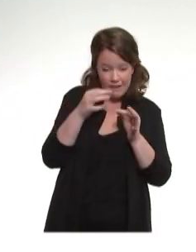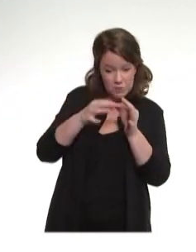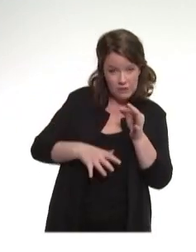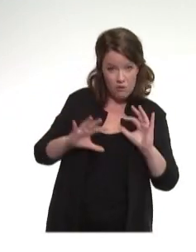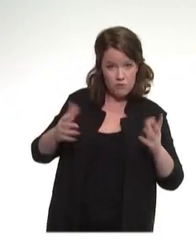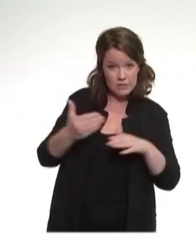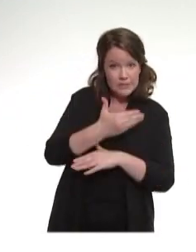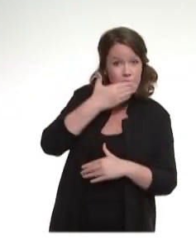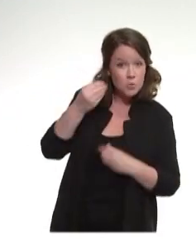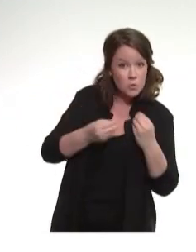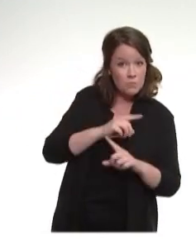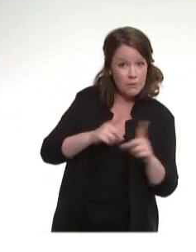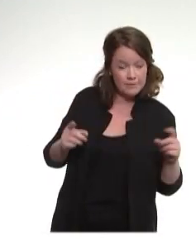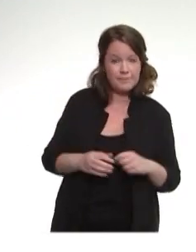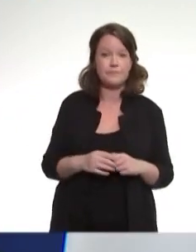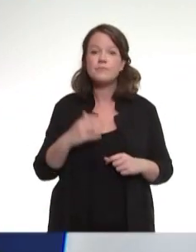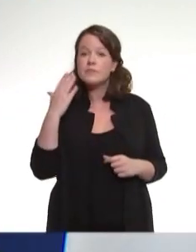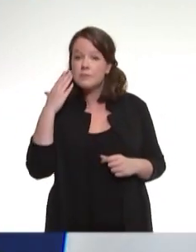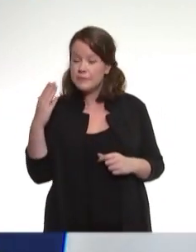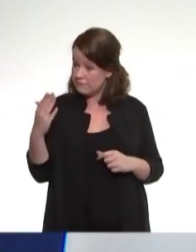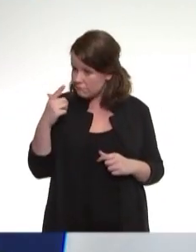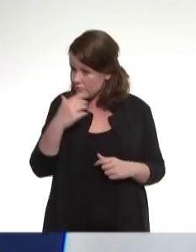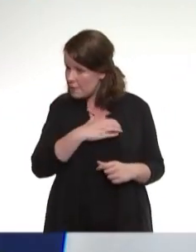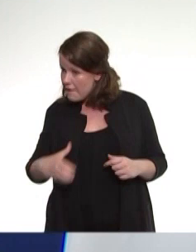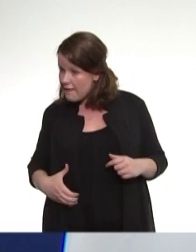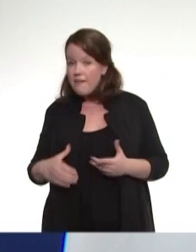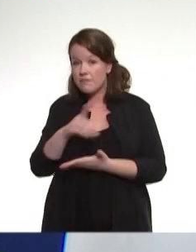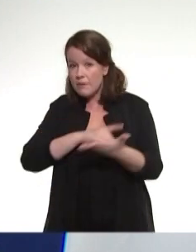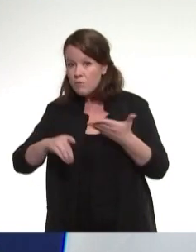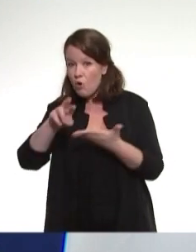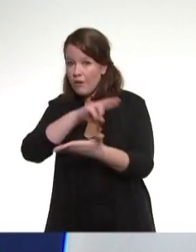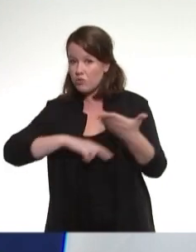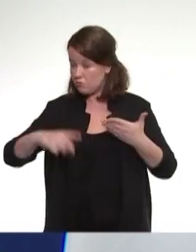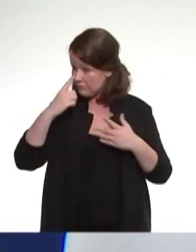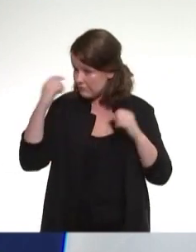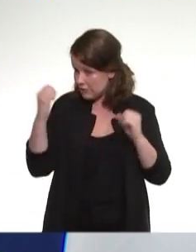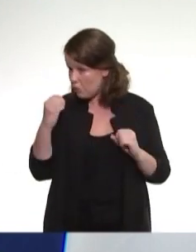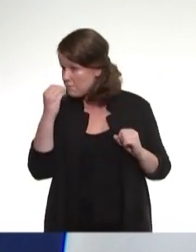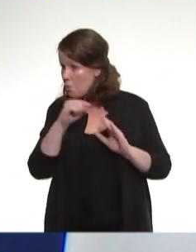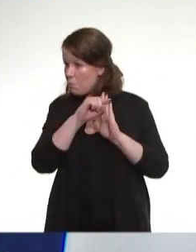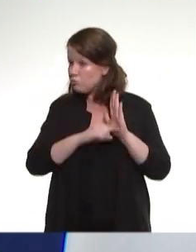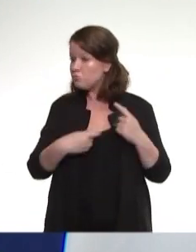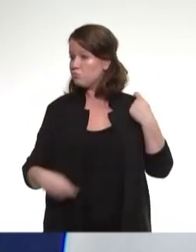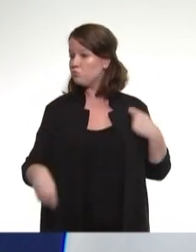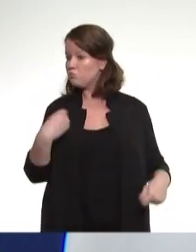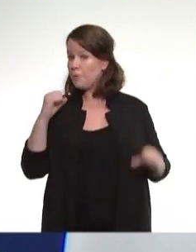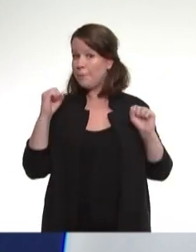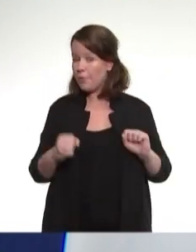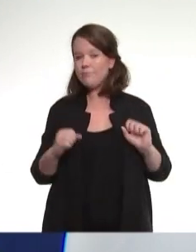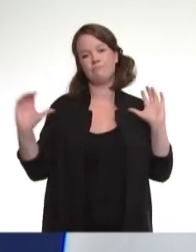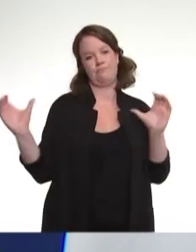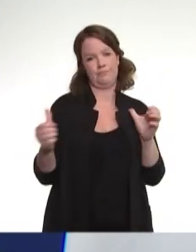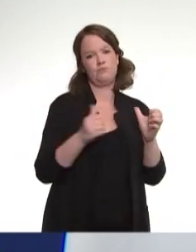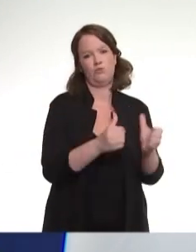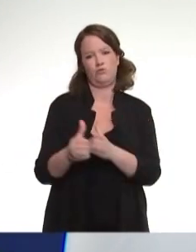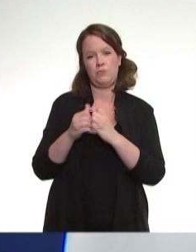avec les élus de réduire les mesures c'est qu'on aura la certitude que ces mesures auront été suffisamment efficace nous l'avons fait collectivement nous l'avons fait de manière massive